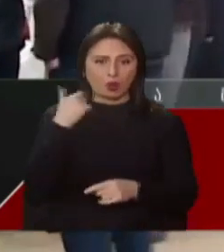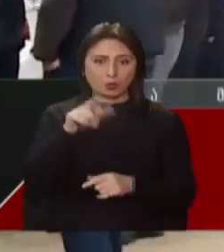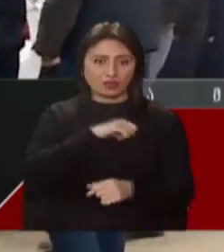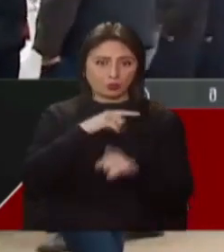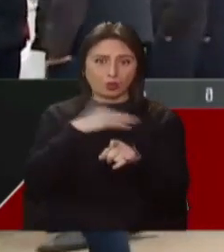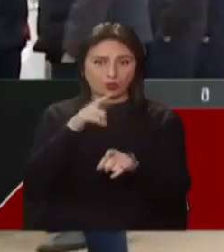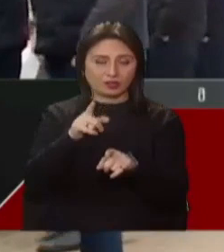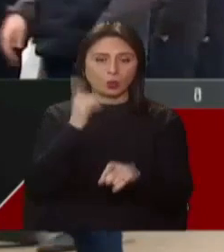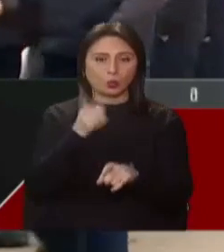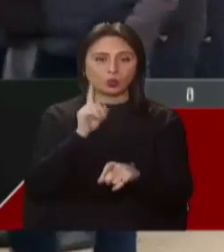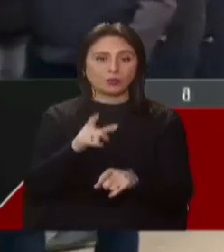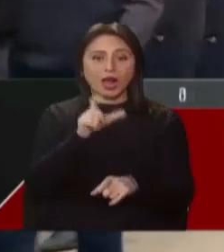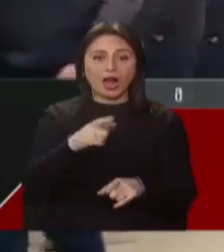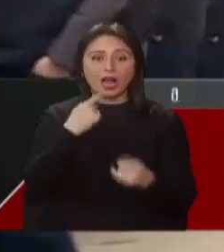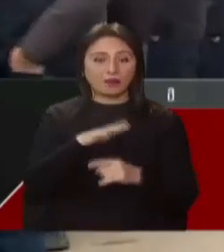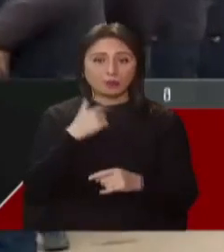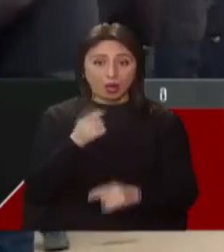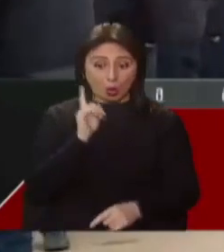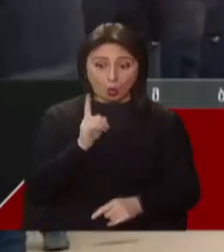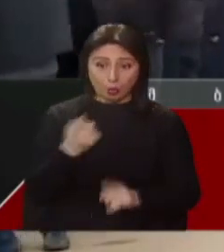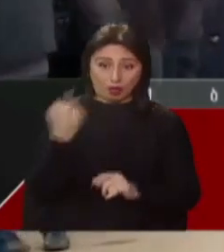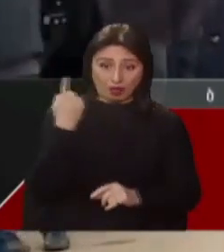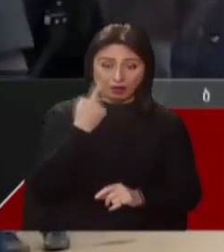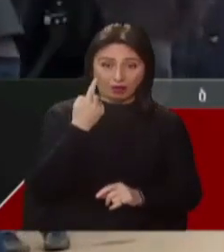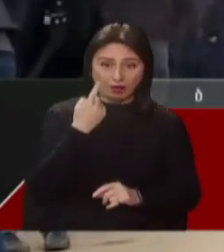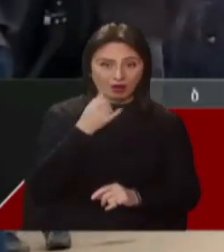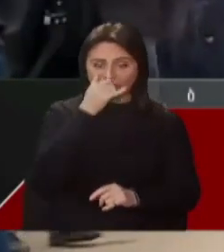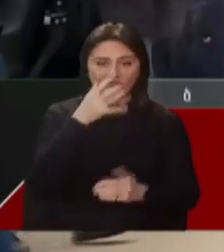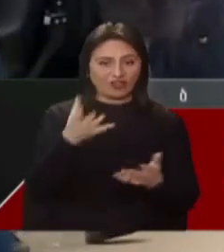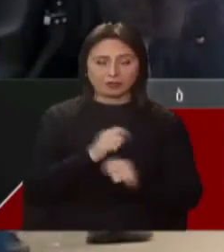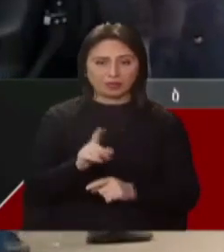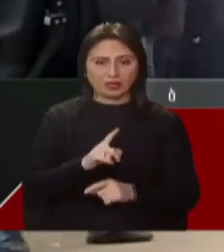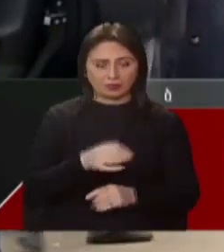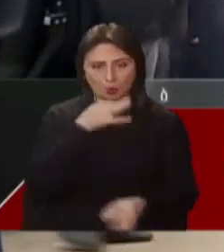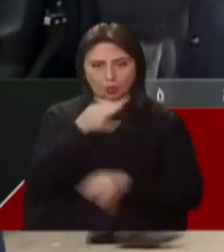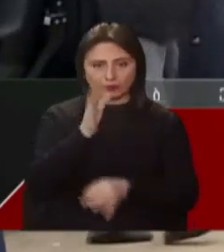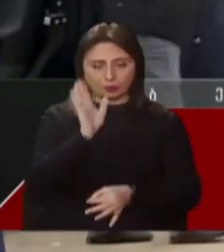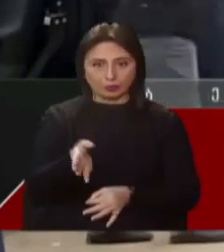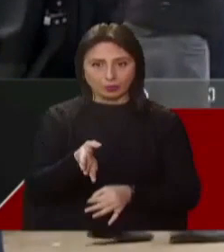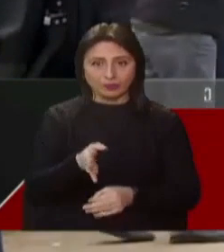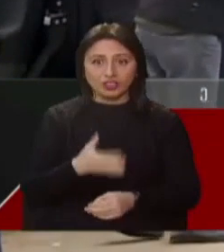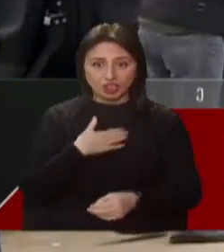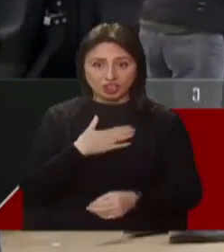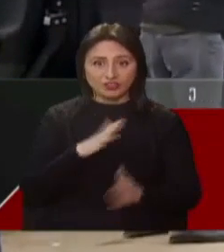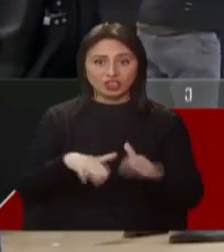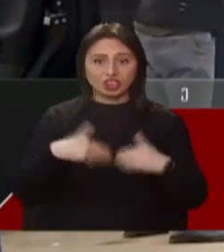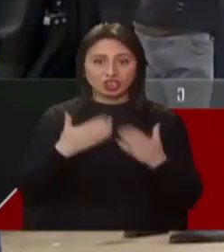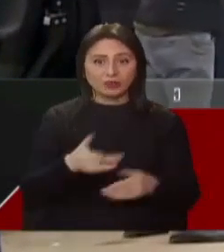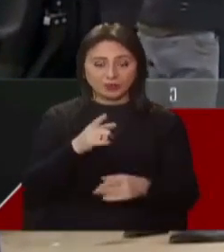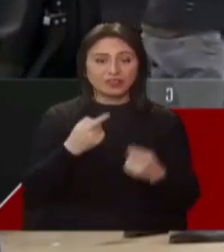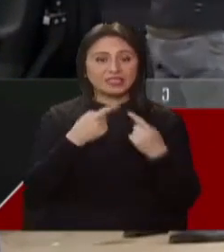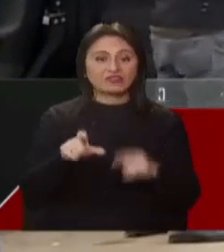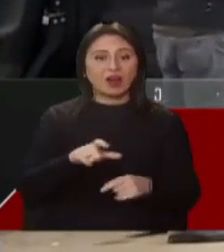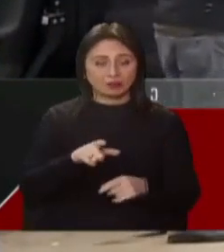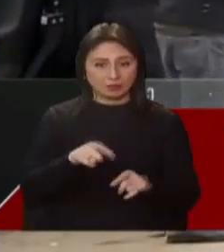Ეს არის ამათი ულტიმატუმი. Როცა ულტიმატუმის ენაზე ლაპარაკობენ, ვერაფერს ვერ მიიღებენ, თვითონაც კარგად იციან. Თორე ჩვენ შევთავაზეთ ამათ